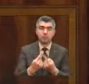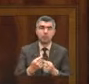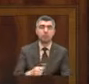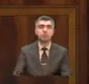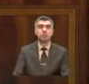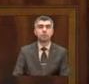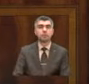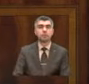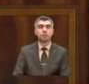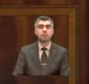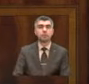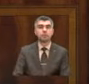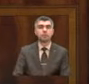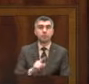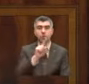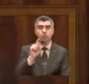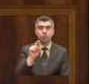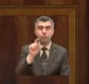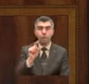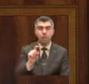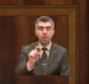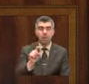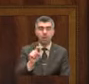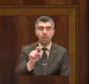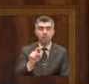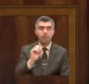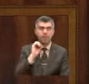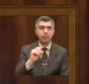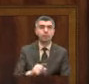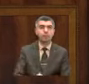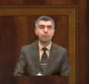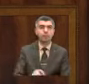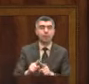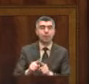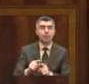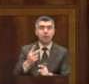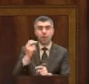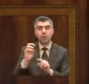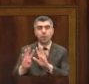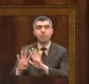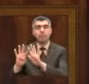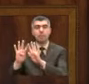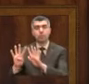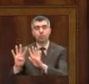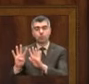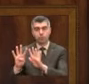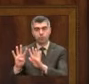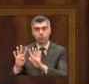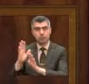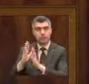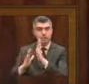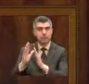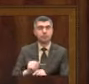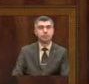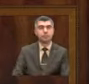تدليسية، للجماعة للمجلس الجماعي لنزالة العظم في فبراير 2018. تدليسية نعم سيد